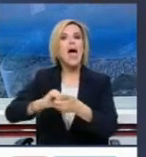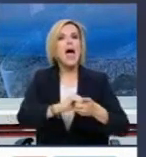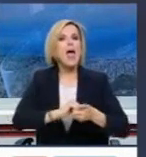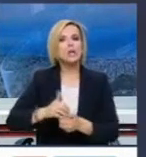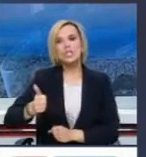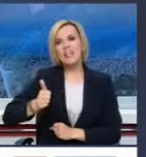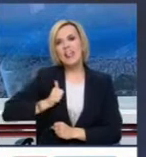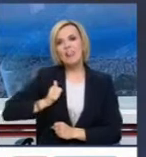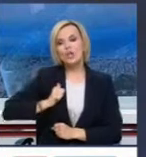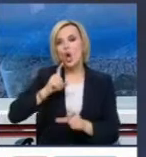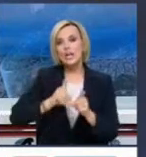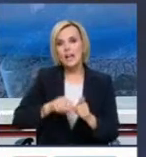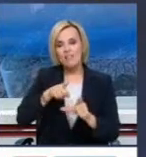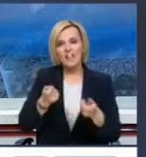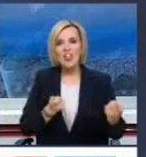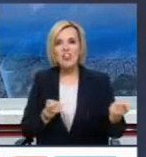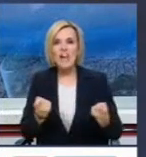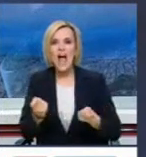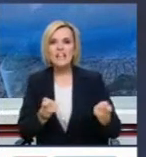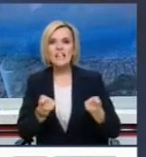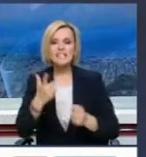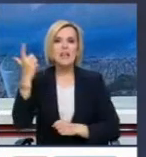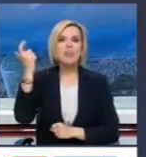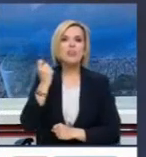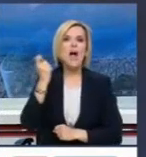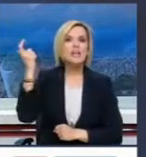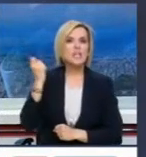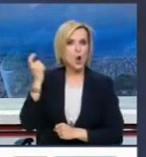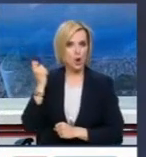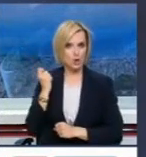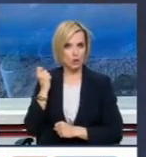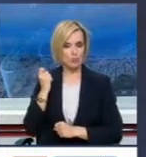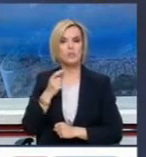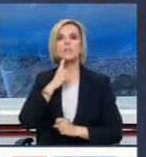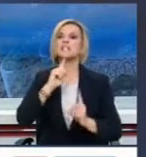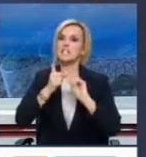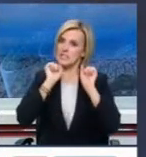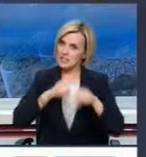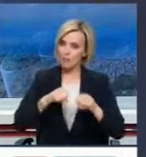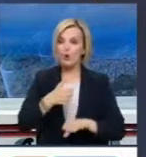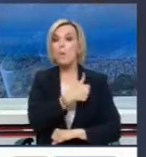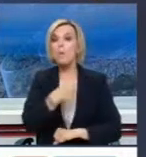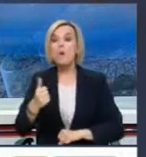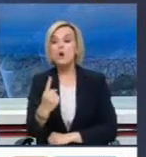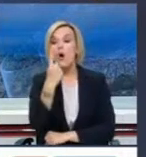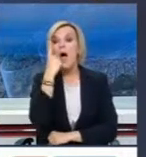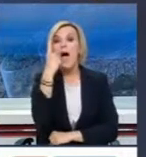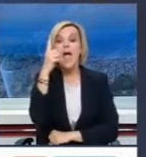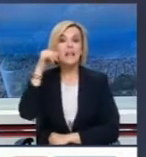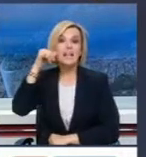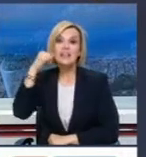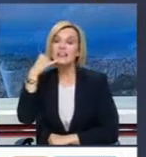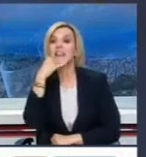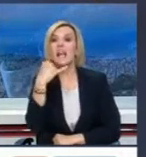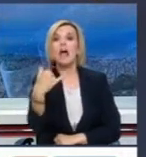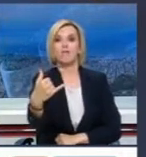από Δάνεια και Πιστώσεις συμφώνησαν να προσφέρουν με ένα τηλεφώνημα σε όλους τους δικαιούχους